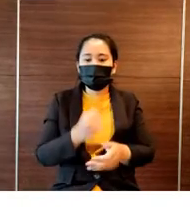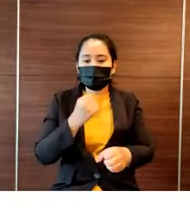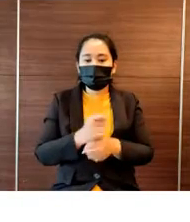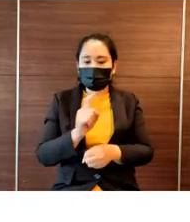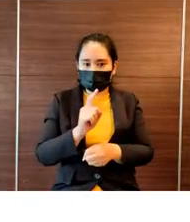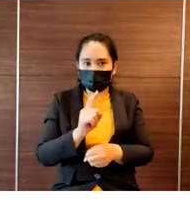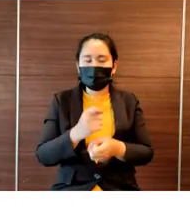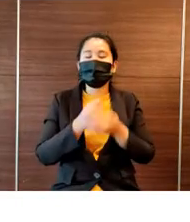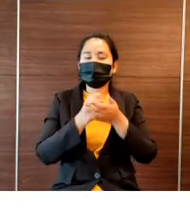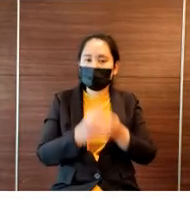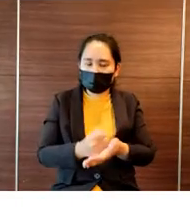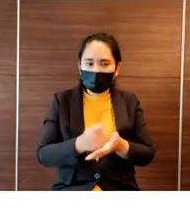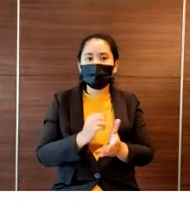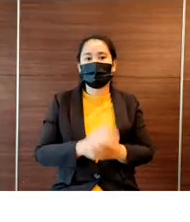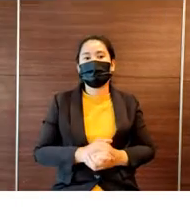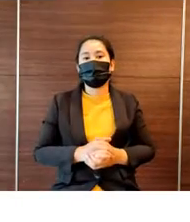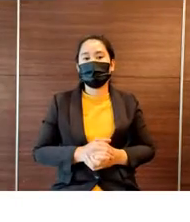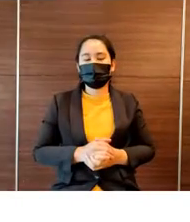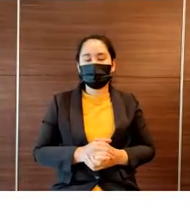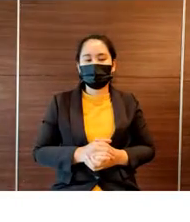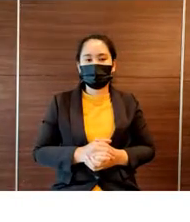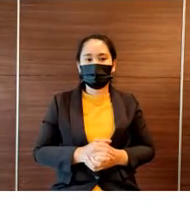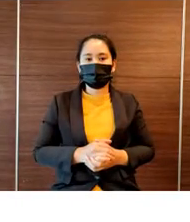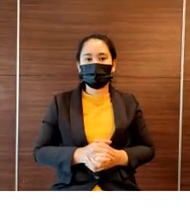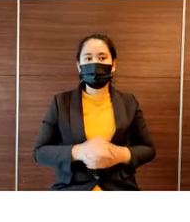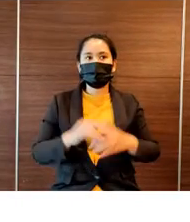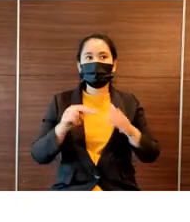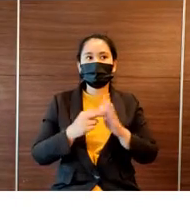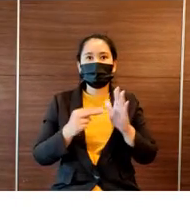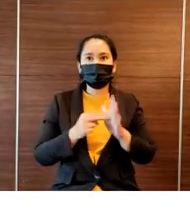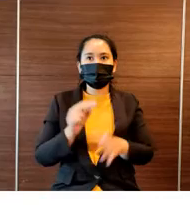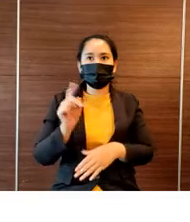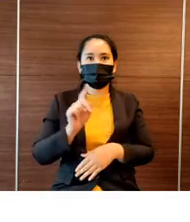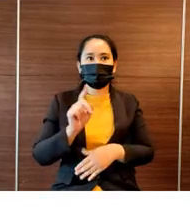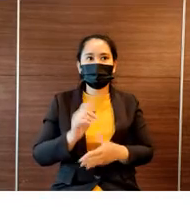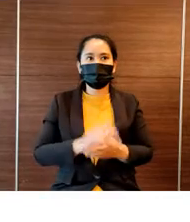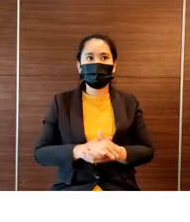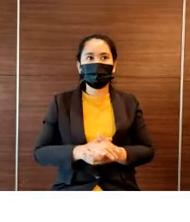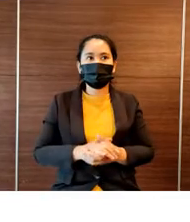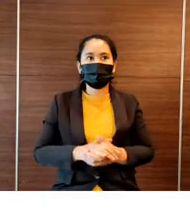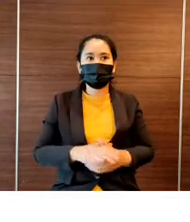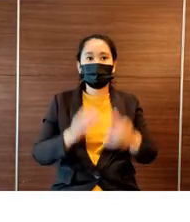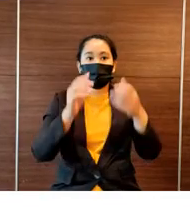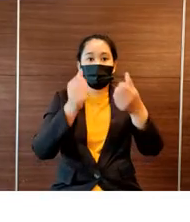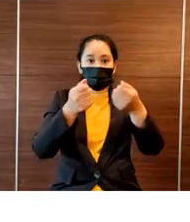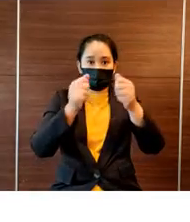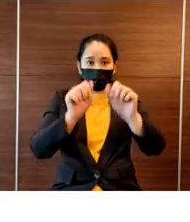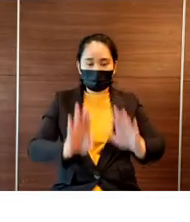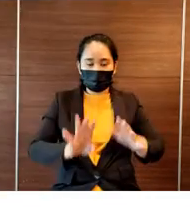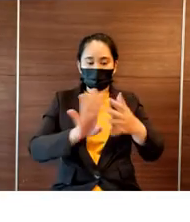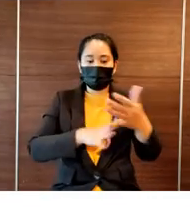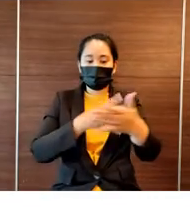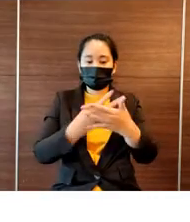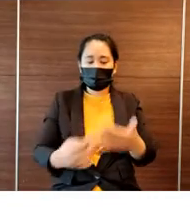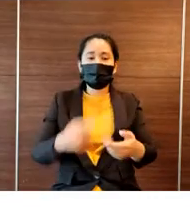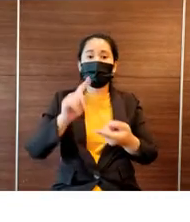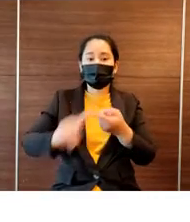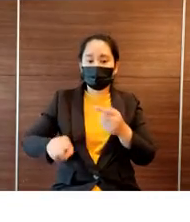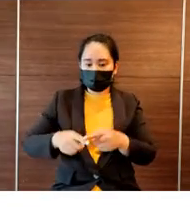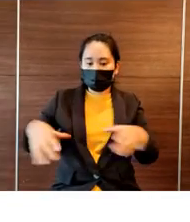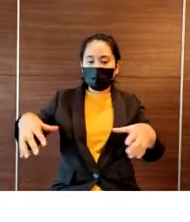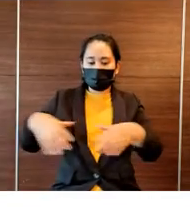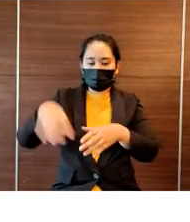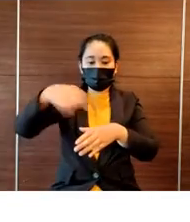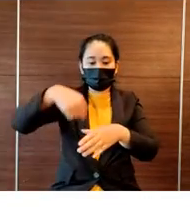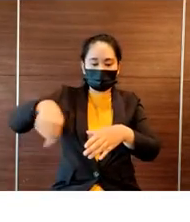ได้ก่อนนั่นหมายความว่าเราต้องออกแบบการเข้าถึงเพื่อนน่ะให้ซัพพอร์ต